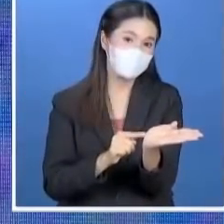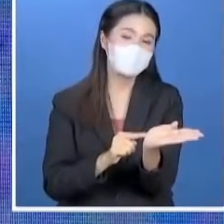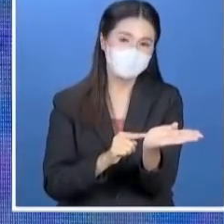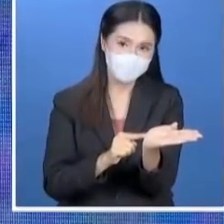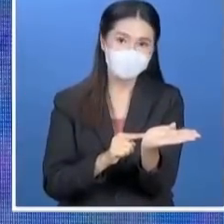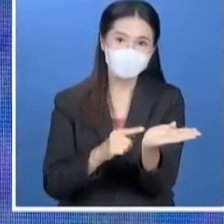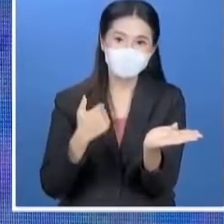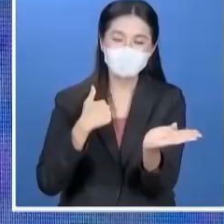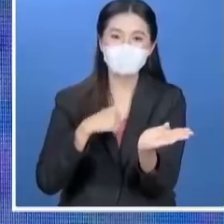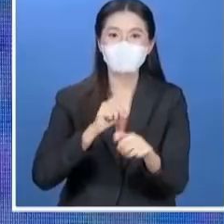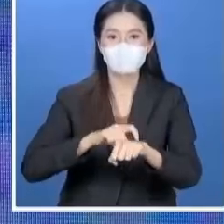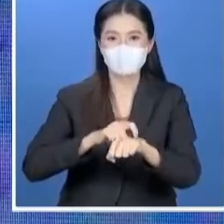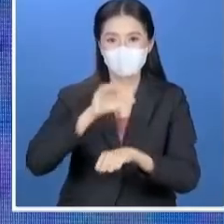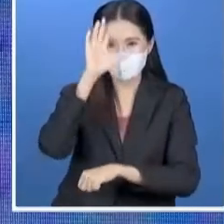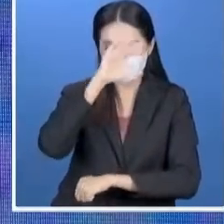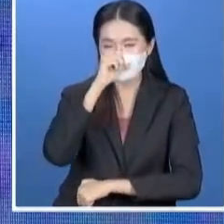า